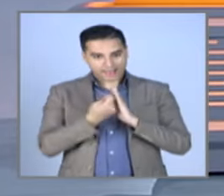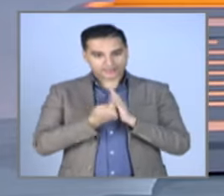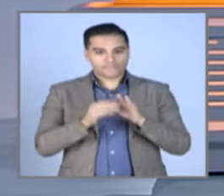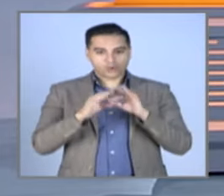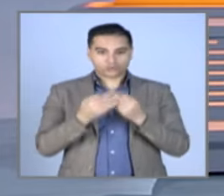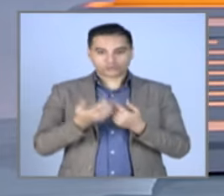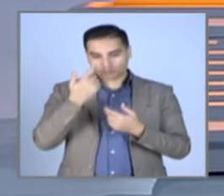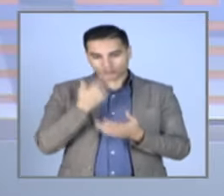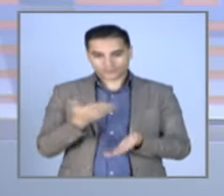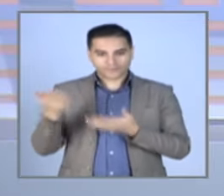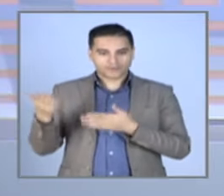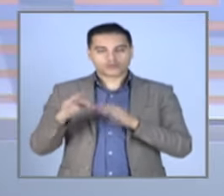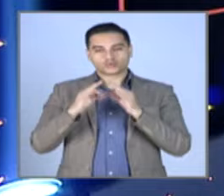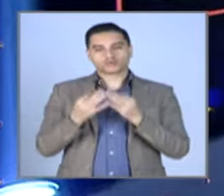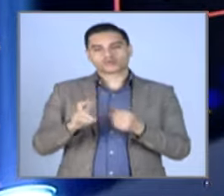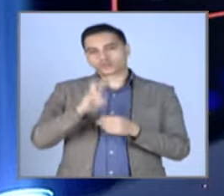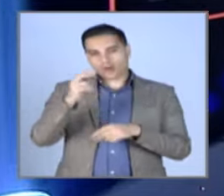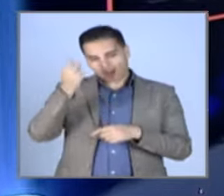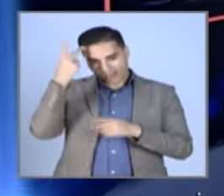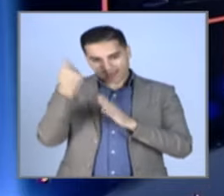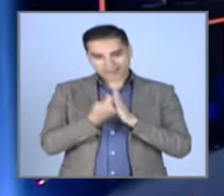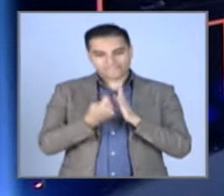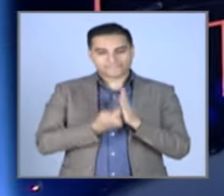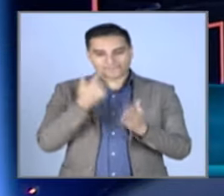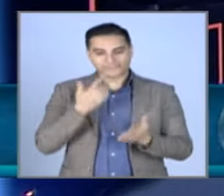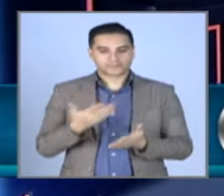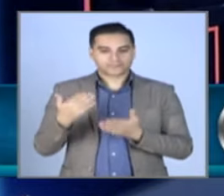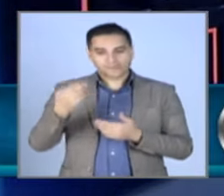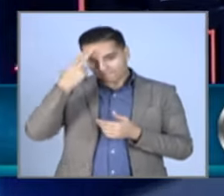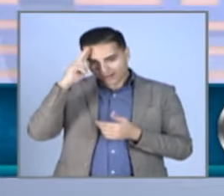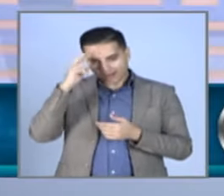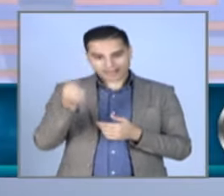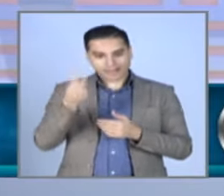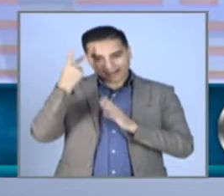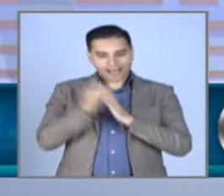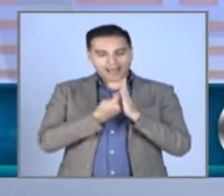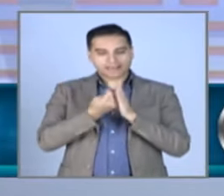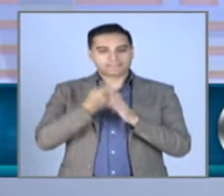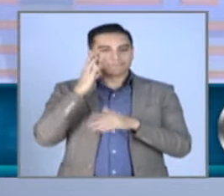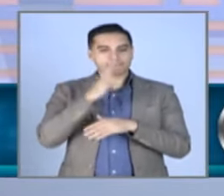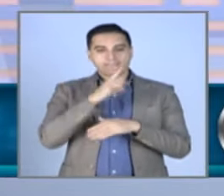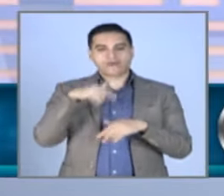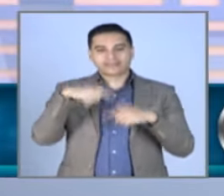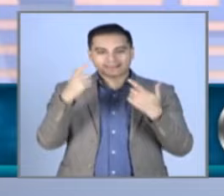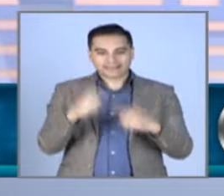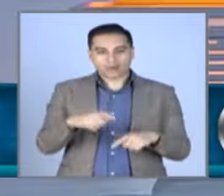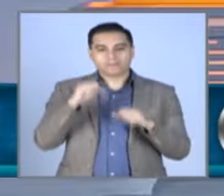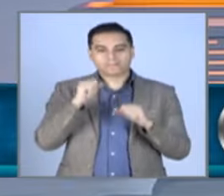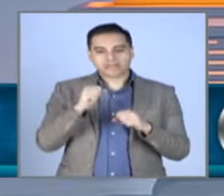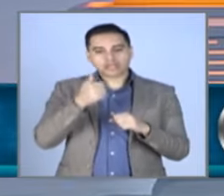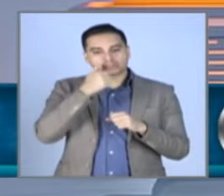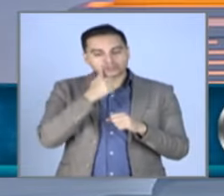طه، أدب والسؤال هو: من هو الكاتب الآسيوي مؤلف رواية The